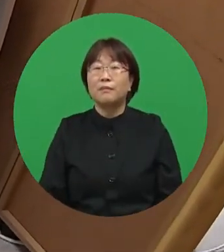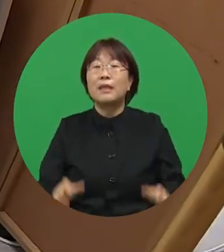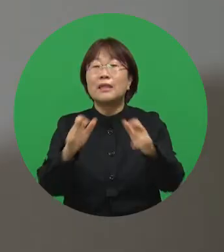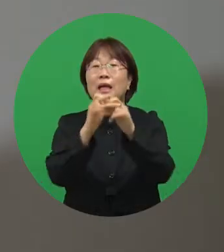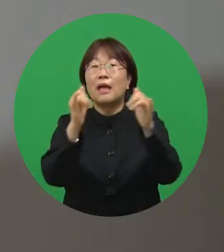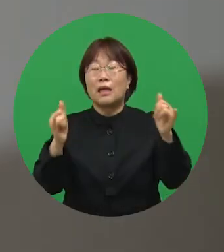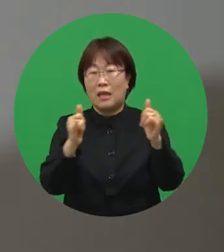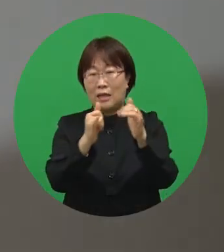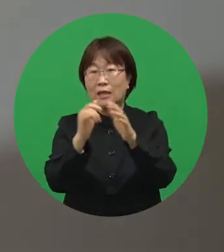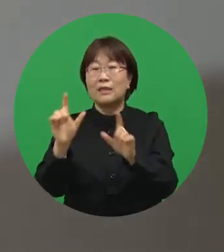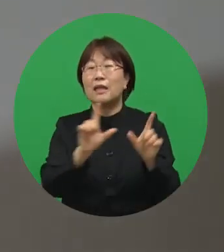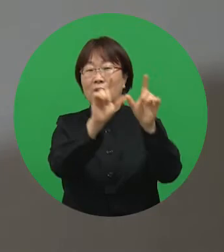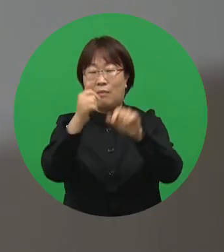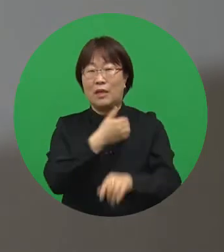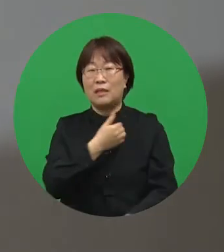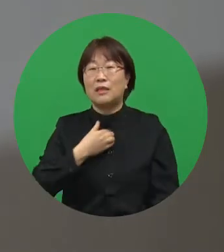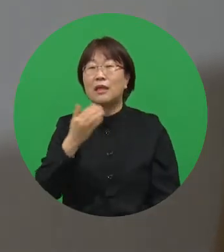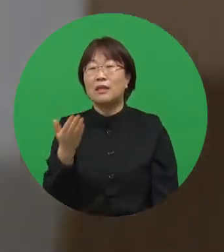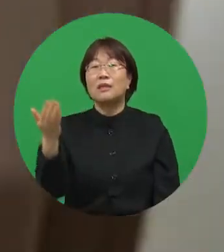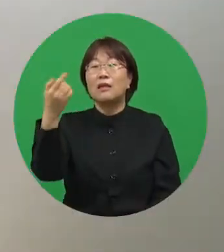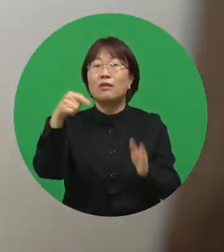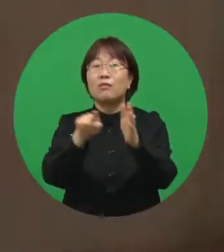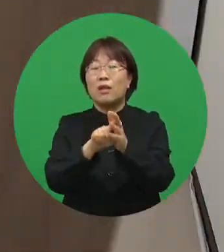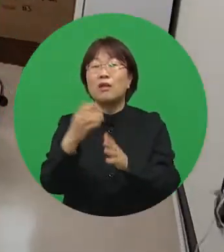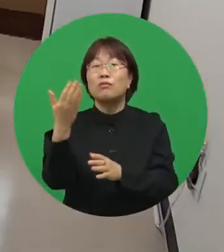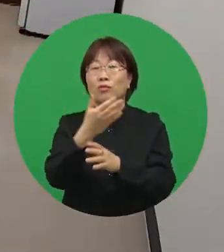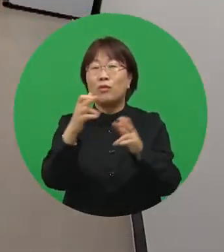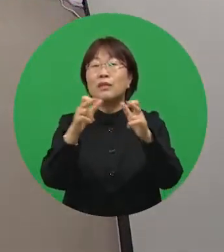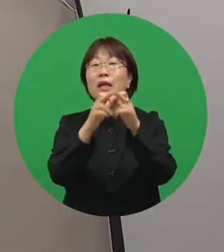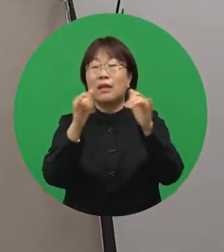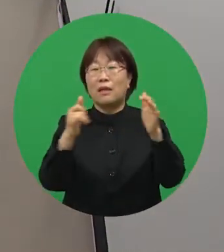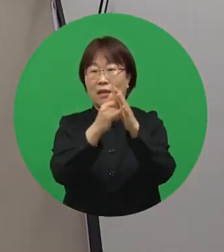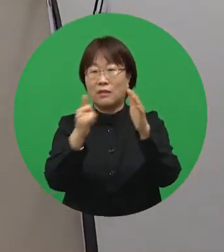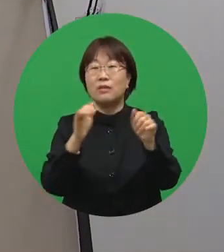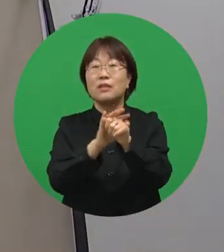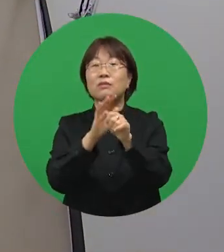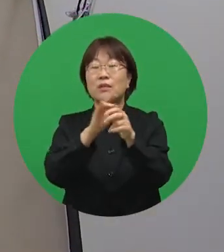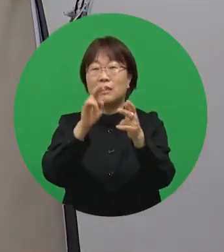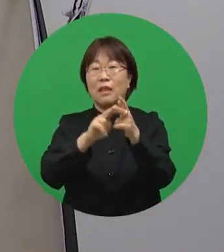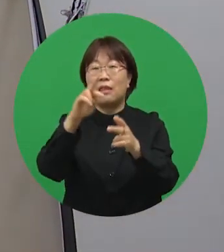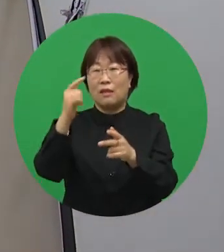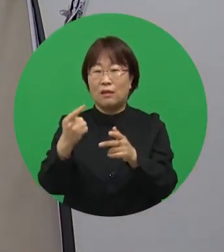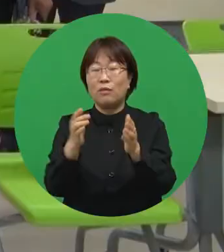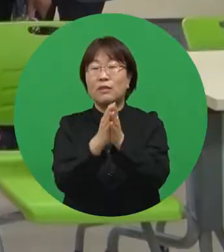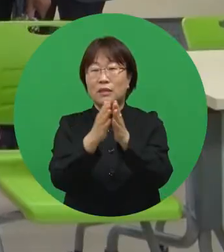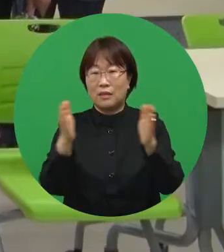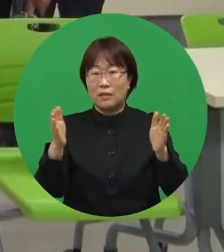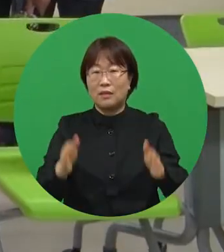가족의 삶의 질 향상을 지원하는 구로 장애인 가족 지원센터도 함께 운영됩니다.